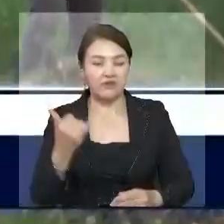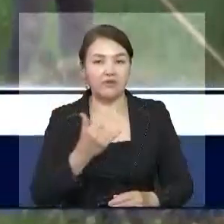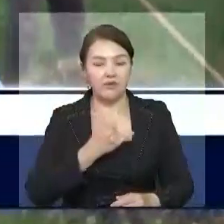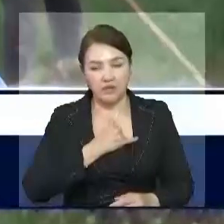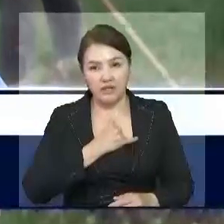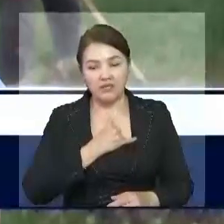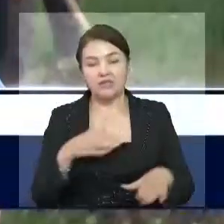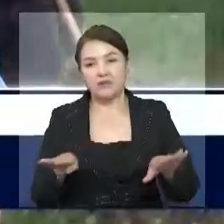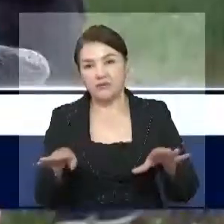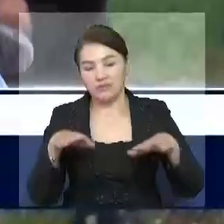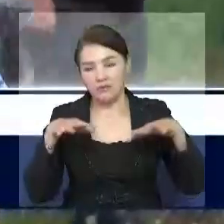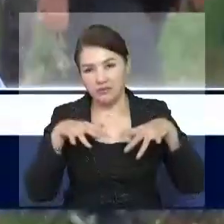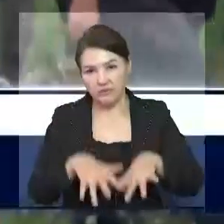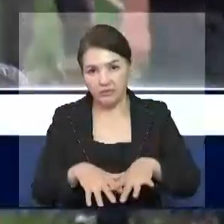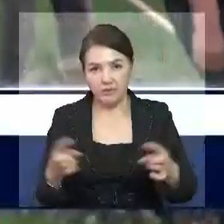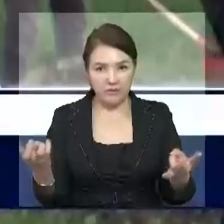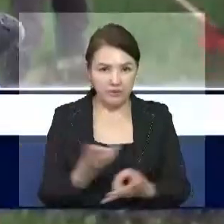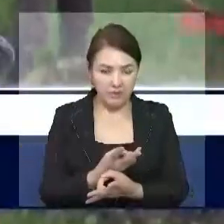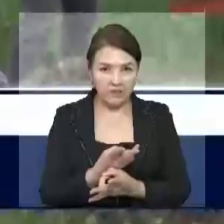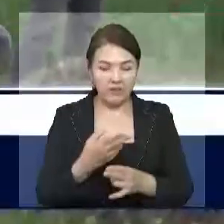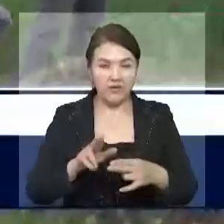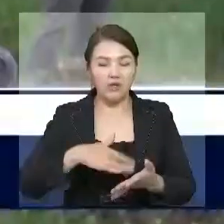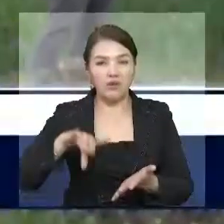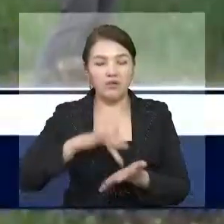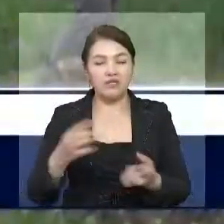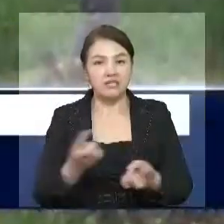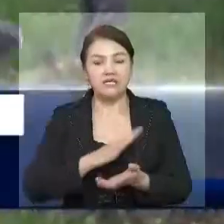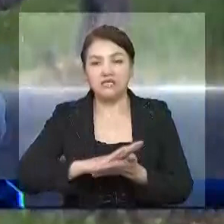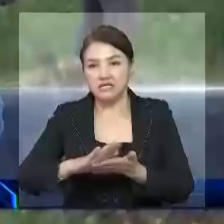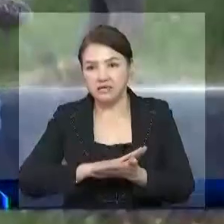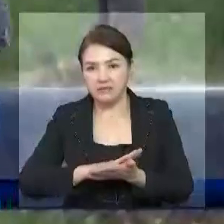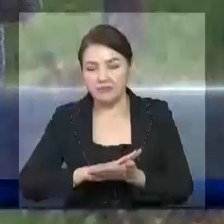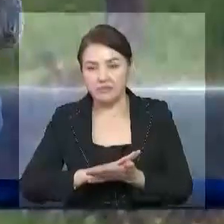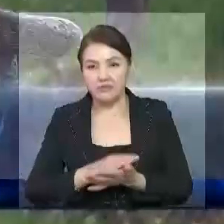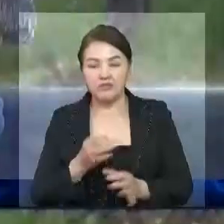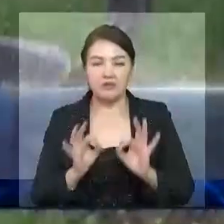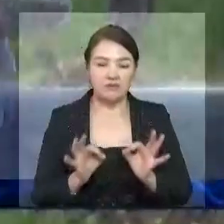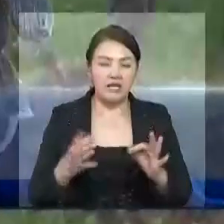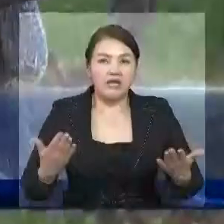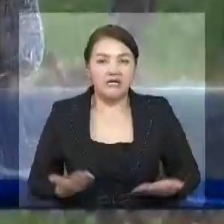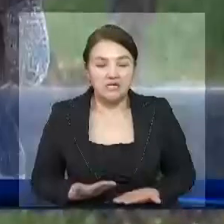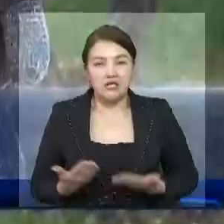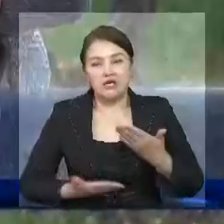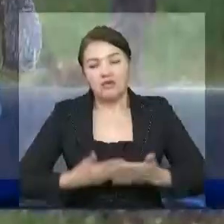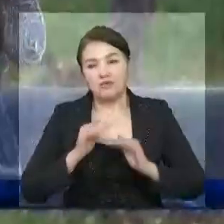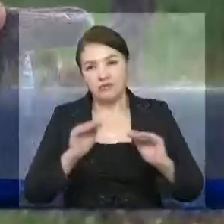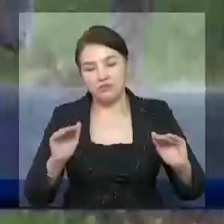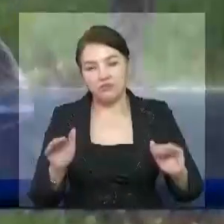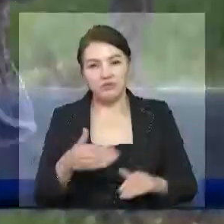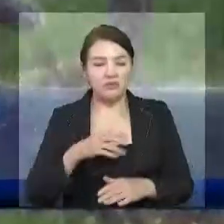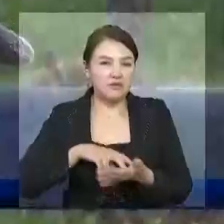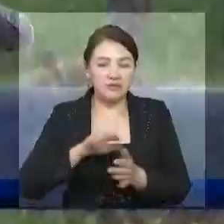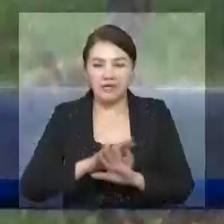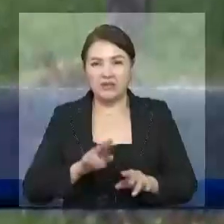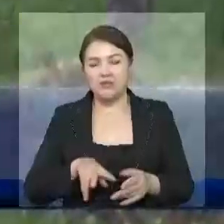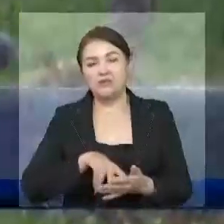стране устраиваются по необходимости, потому что город надо чистить, чтобы в нем нормально жить, ходить, детей выпускать спокойно, не бояться, что они там